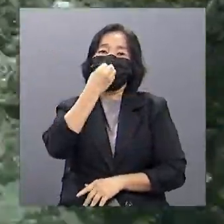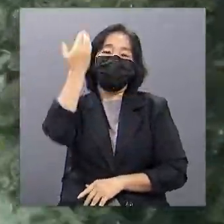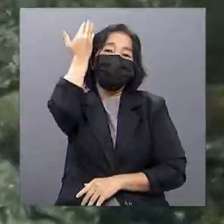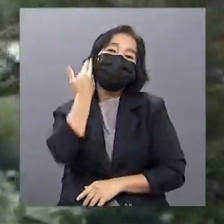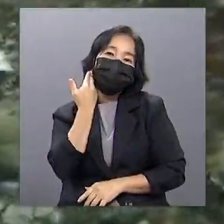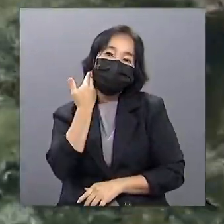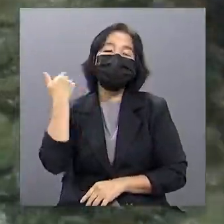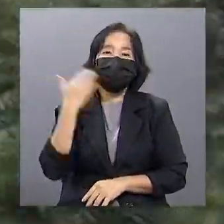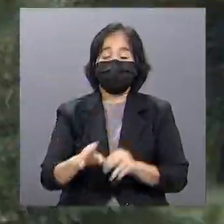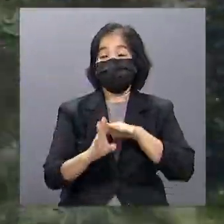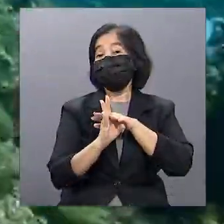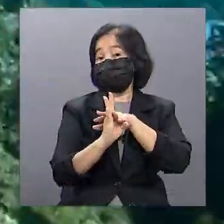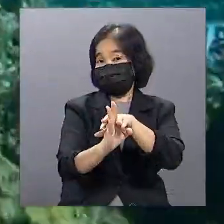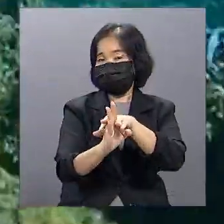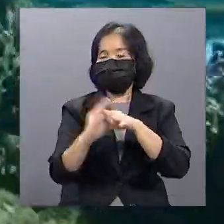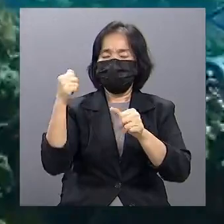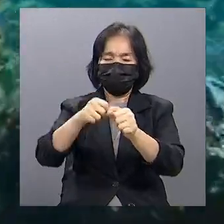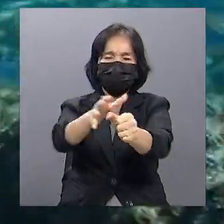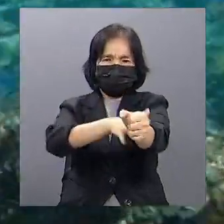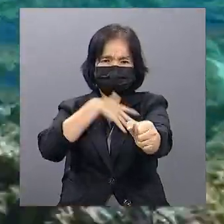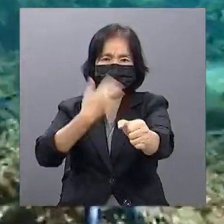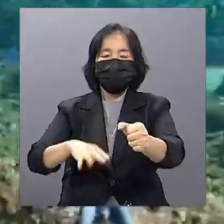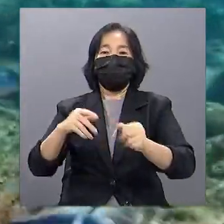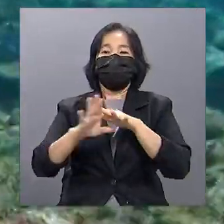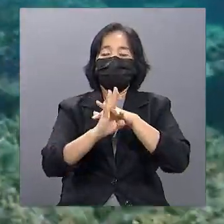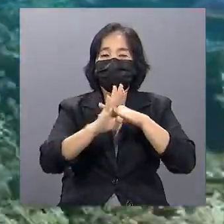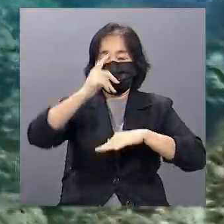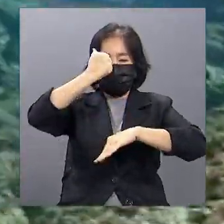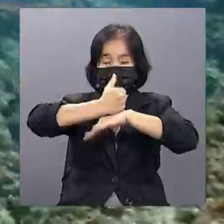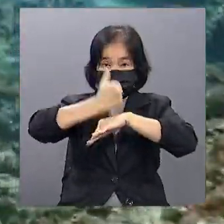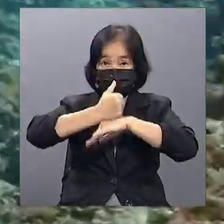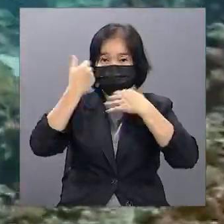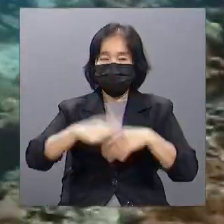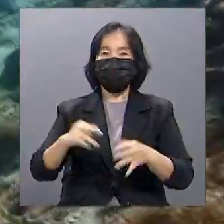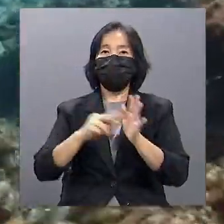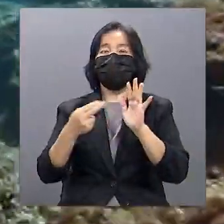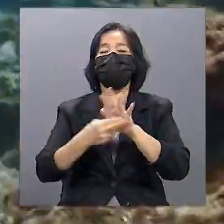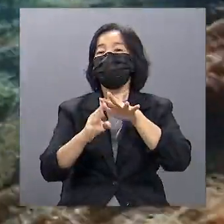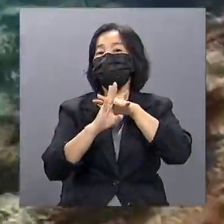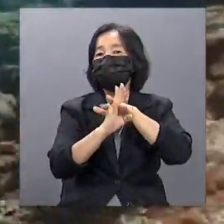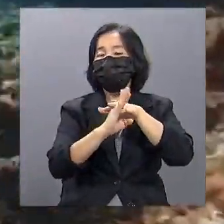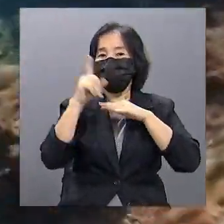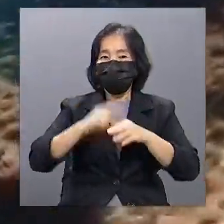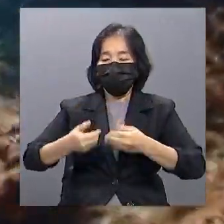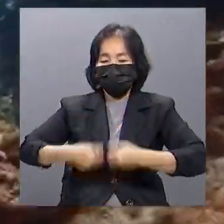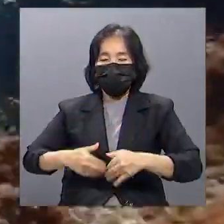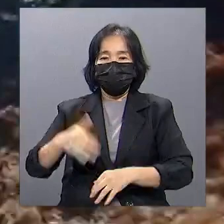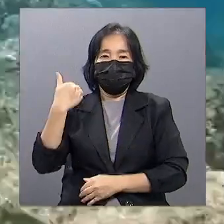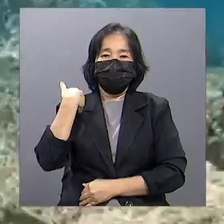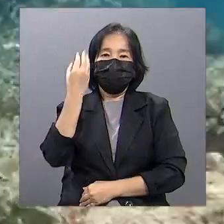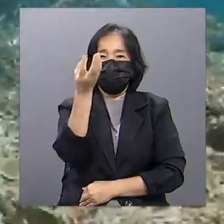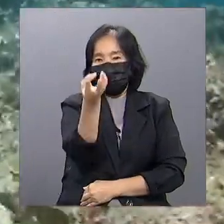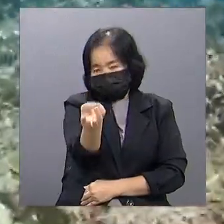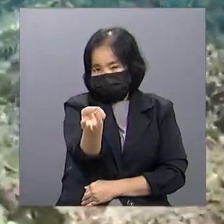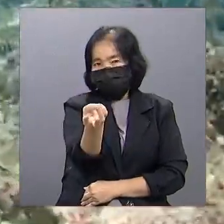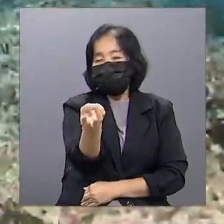คู่โลกมานานเขาเป็นนักล่าเพราะฉะนั้นธรรมชาติก็เลยสร้างให้ฉลามเนี่ยออกลูกค่อนข้างน้อยมันก็เลยเกิดการส